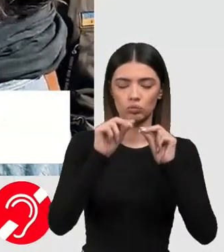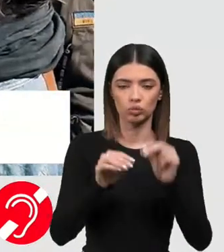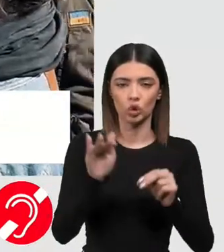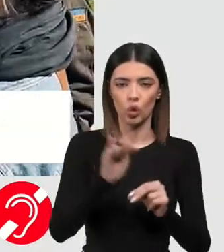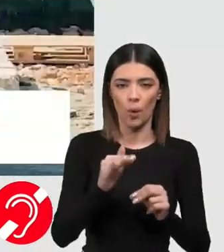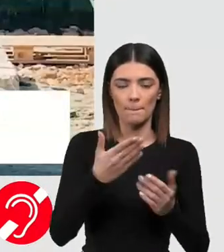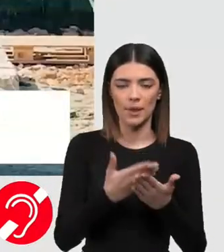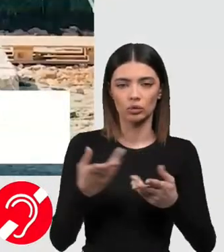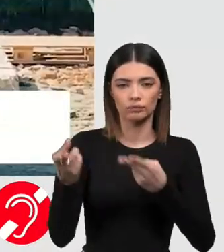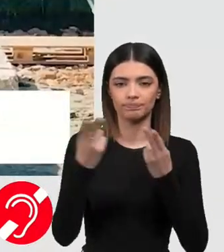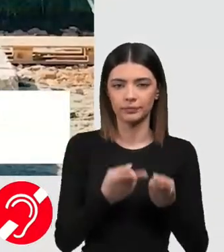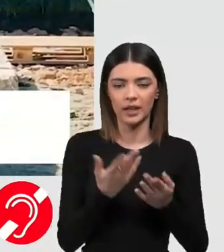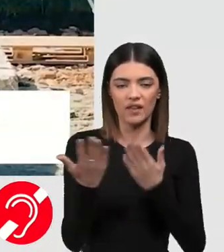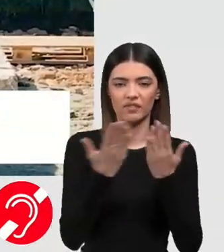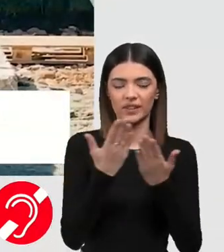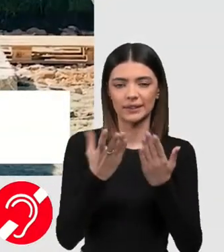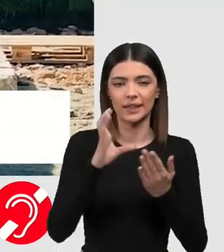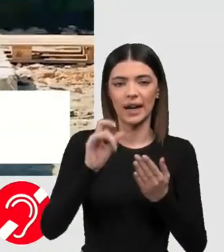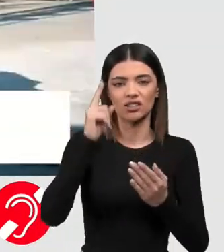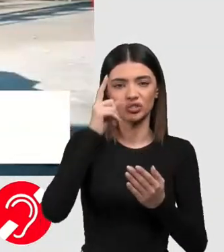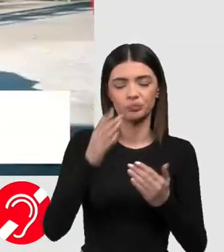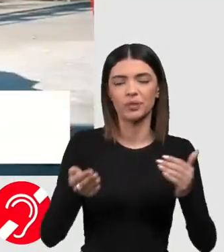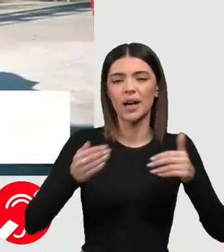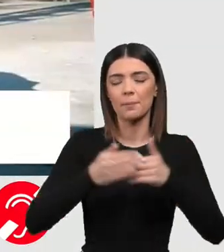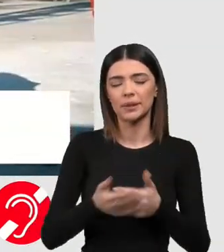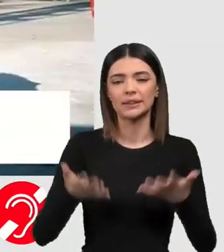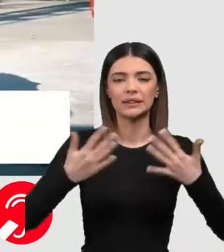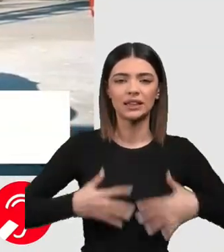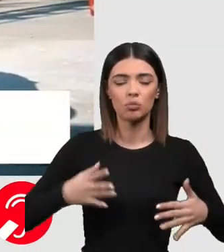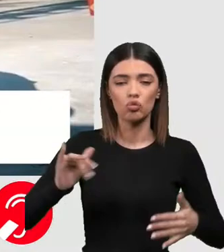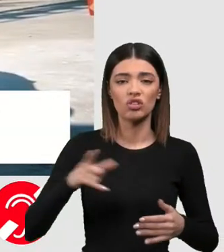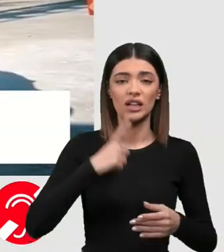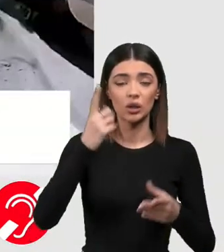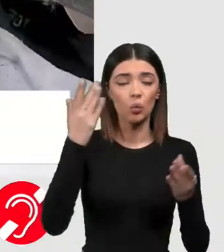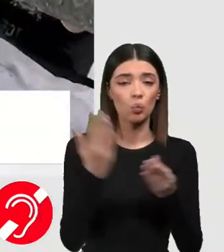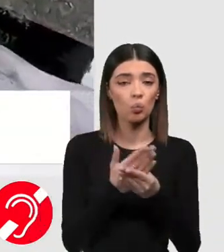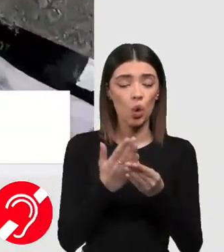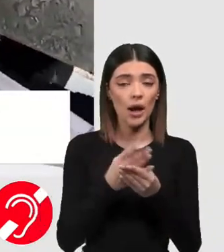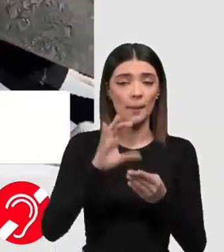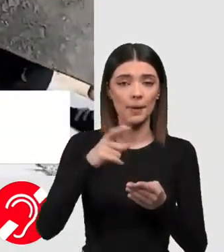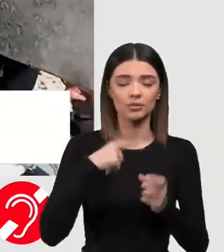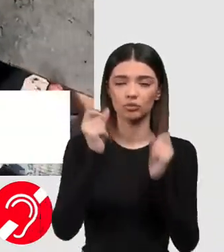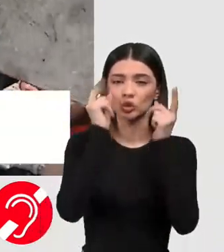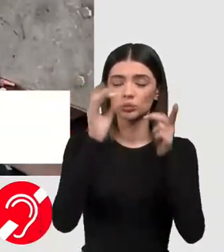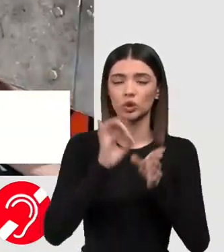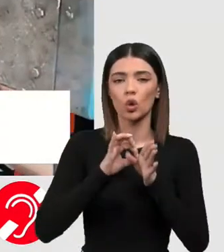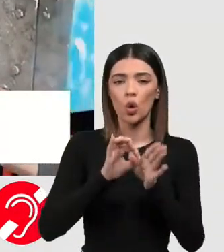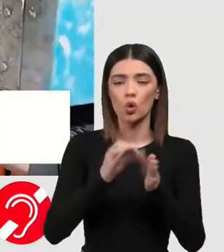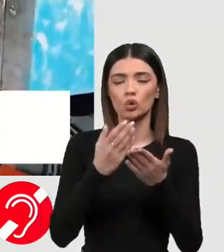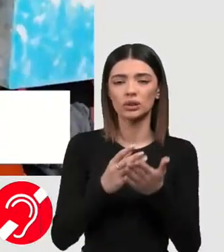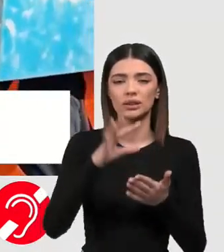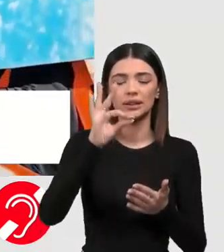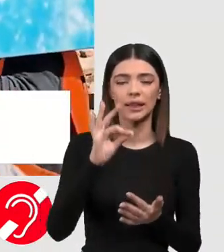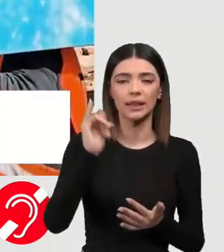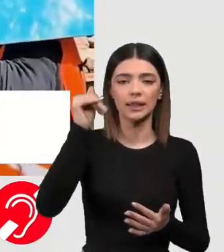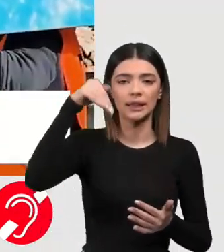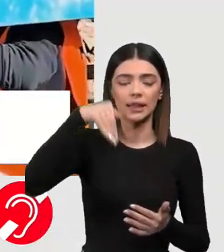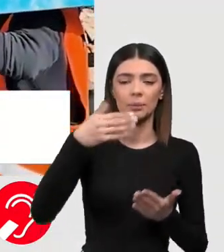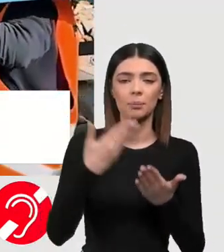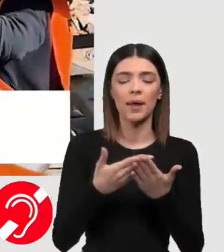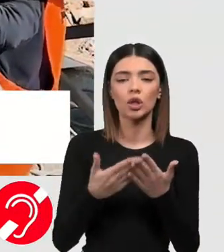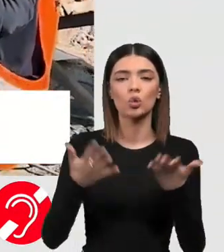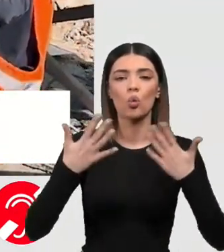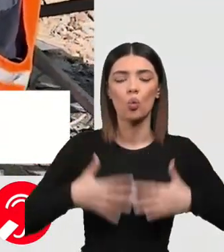suplimentare pentru a găzdui elevii deplasați de război și este un proiect remarcabil condus de Fundația Umanitară Team for